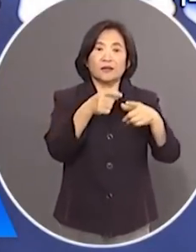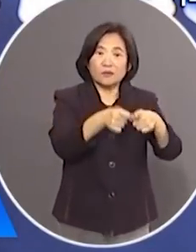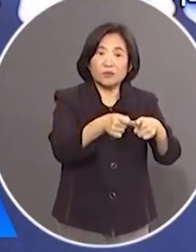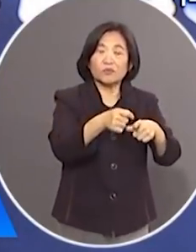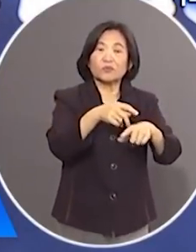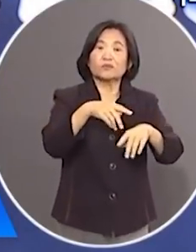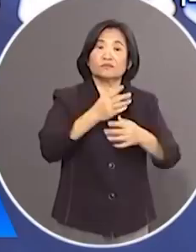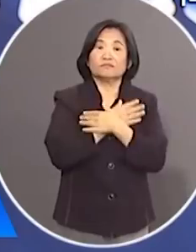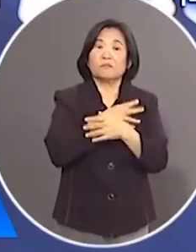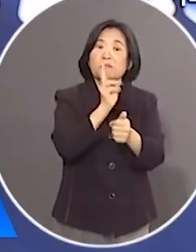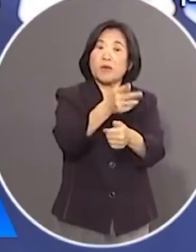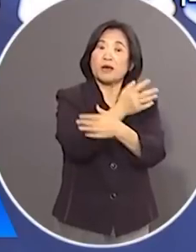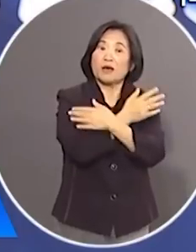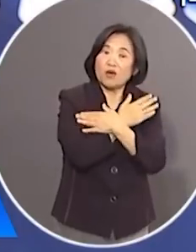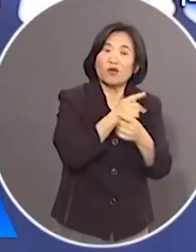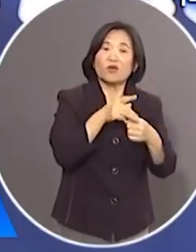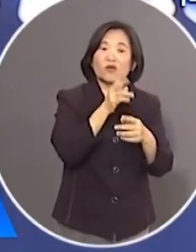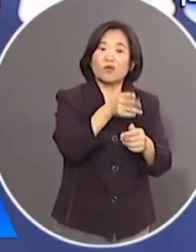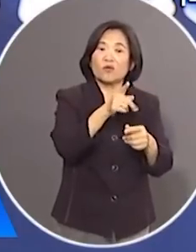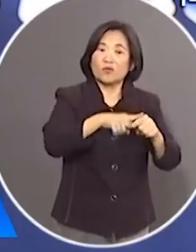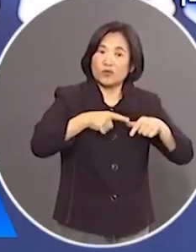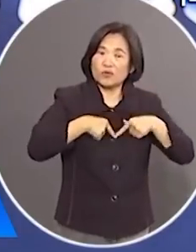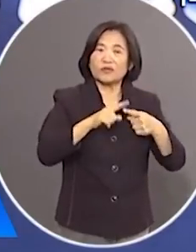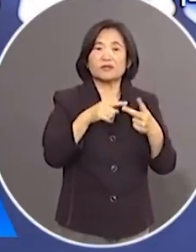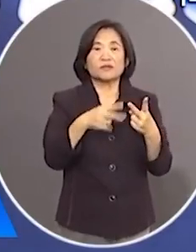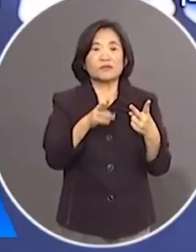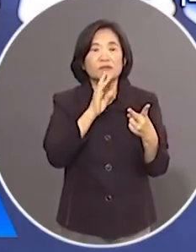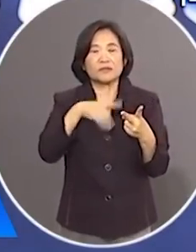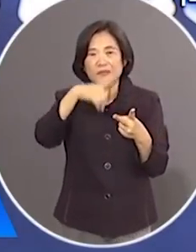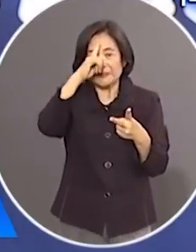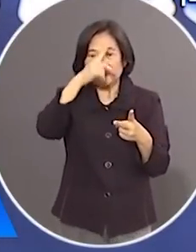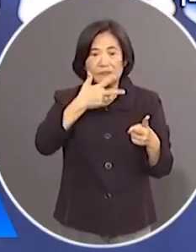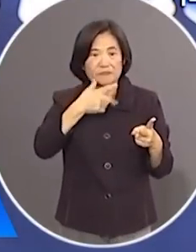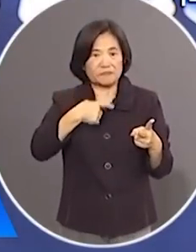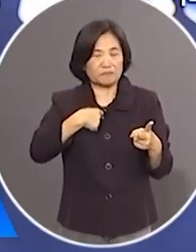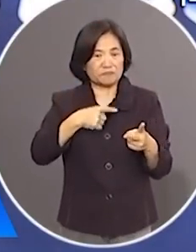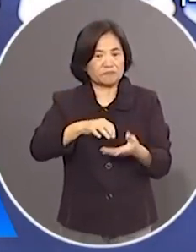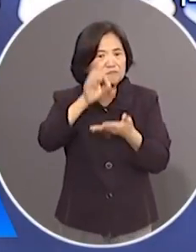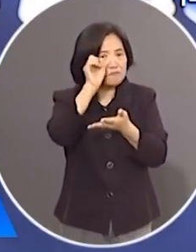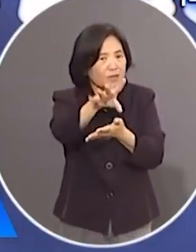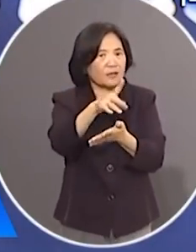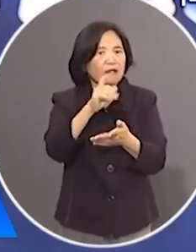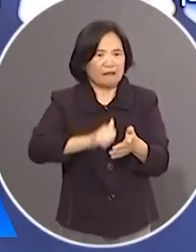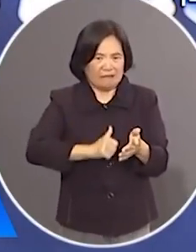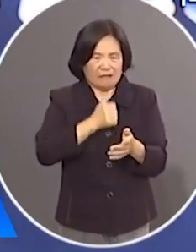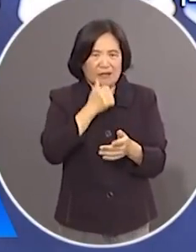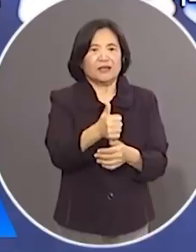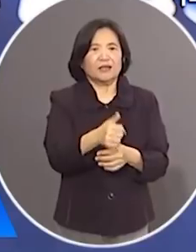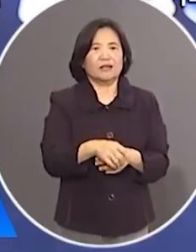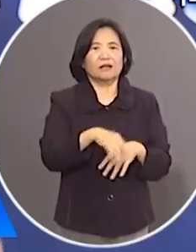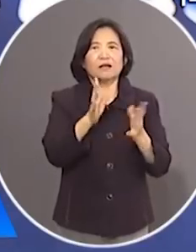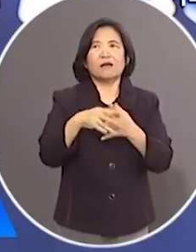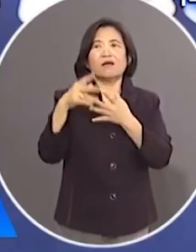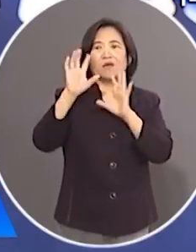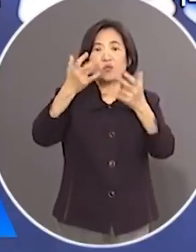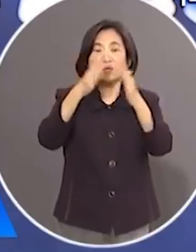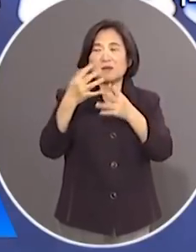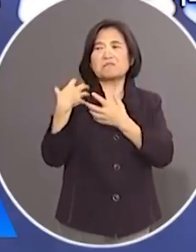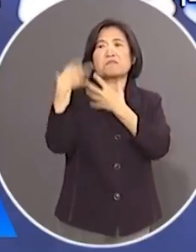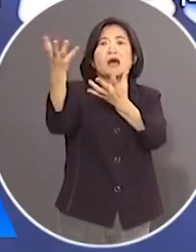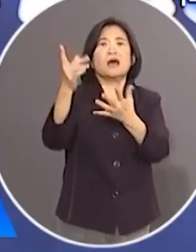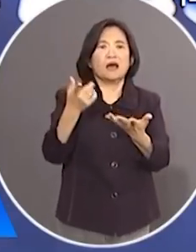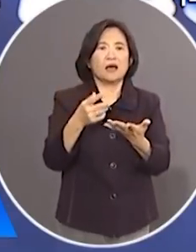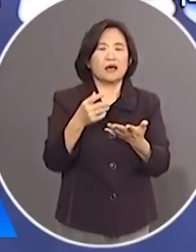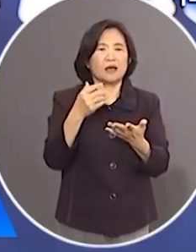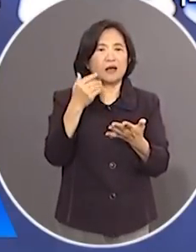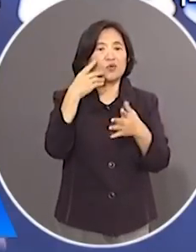用，要希望按照朱立伦的建议，这样才是务实可行。都丢给国家养，单